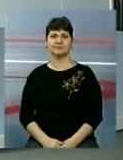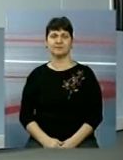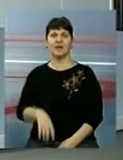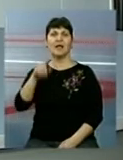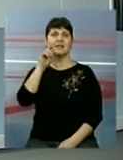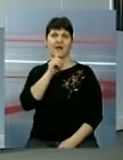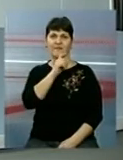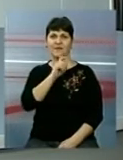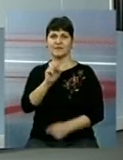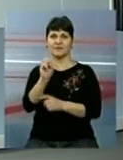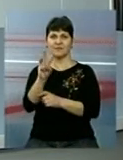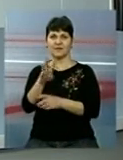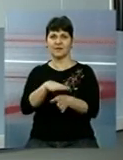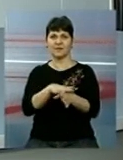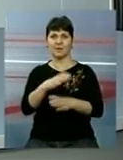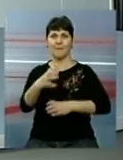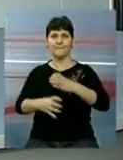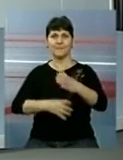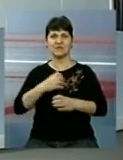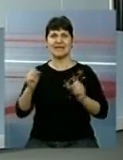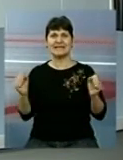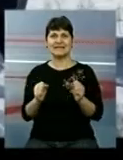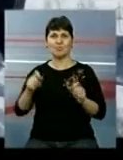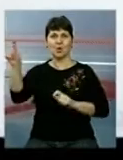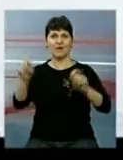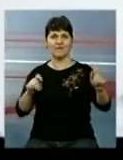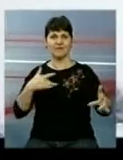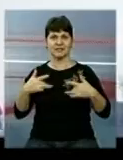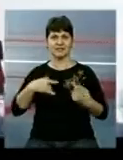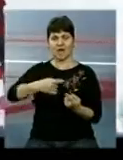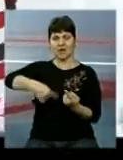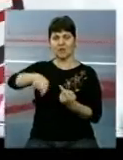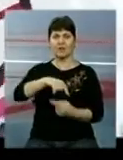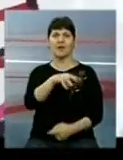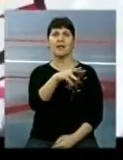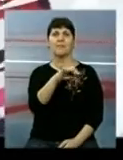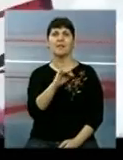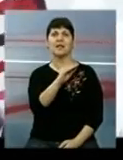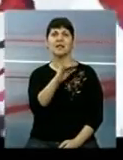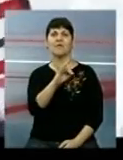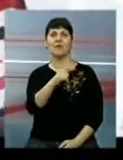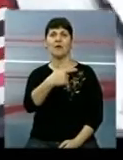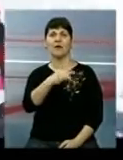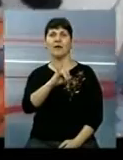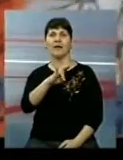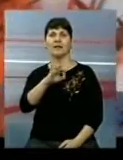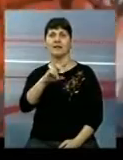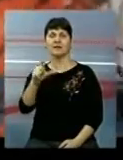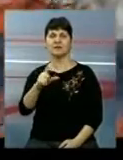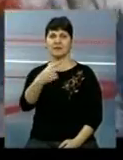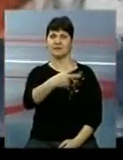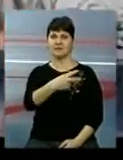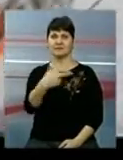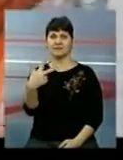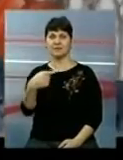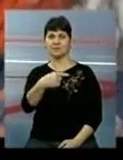На Вінниччині в 13-те відбудеться міжнародний зимовий фестиваль довкілля «Міфогенез». З 23 до 25 лютого